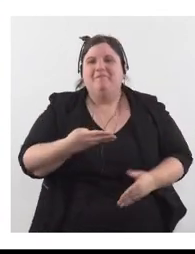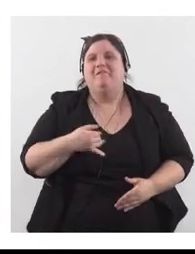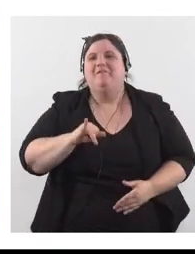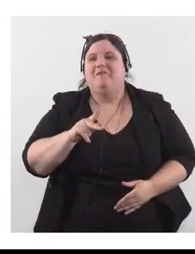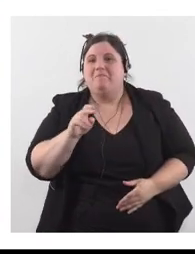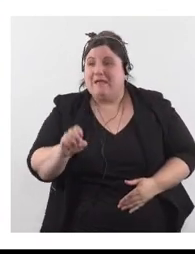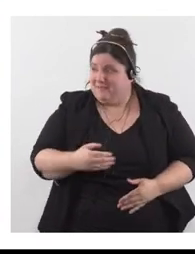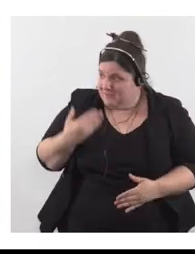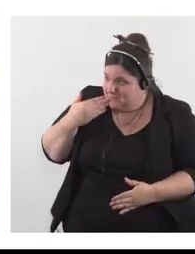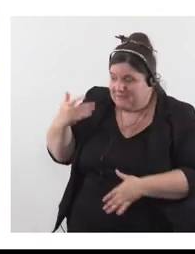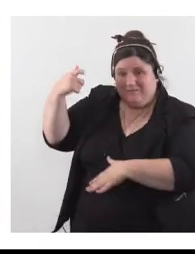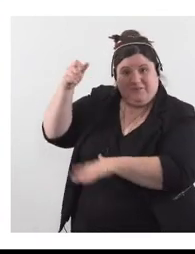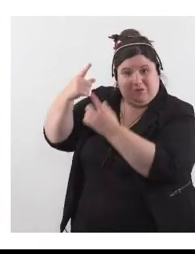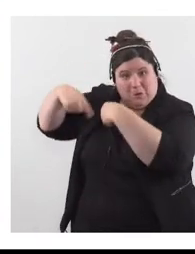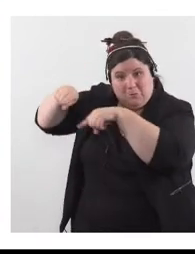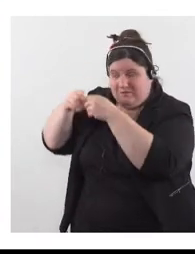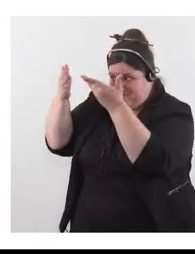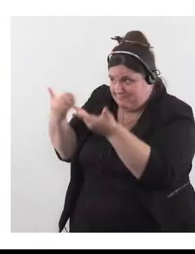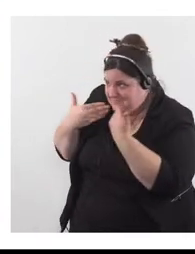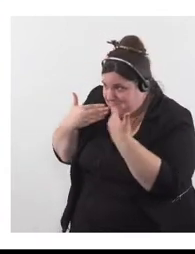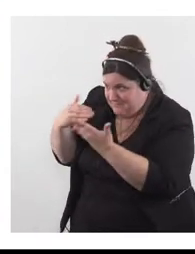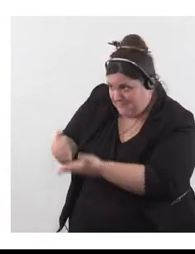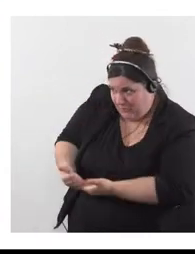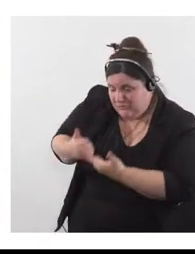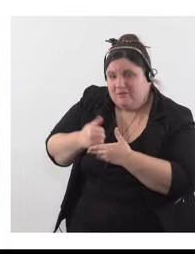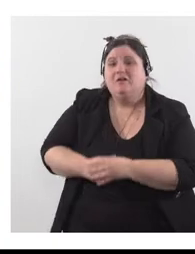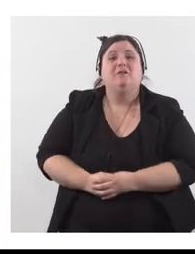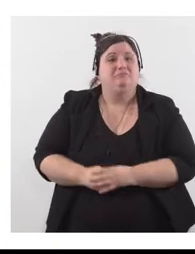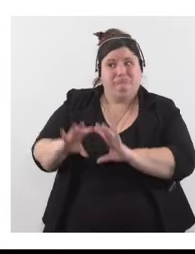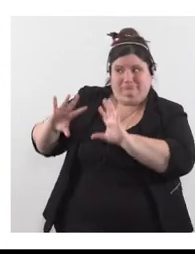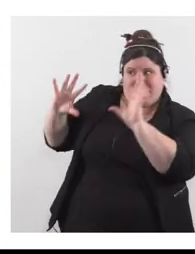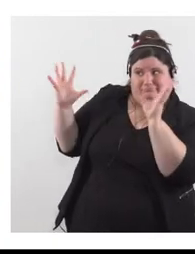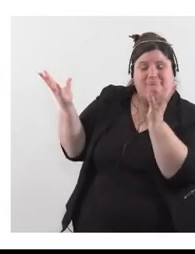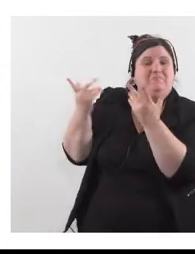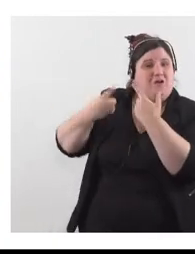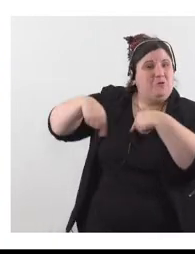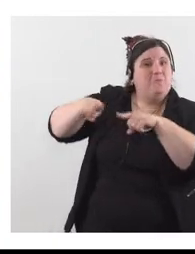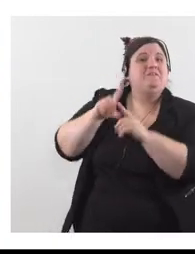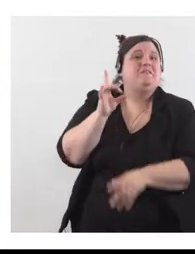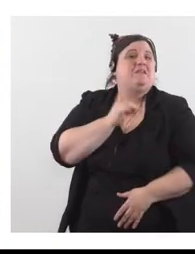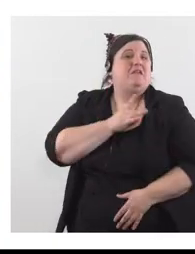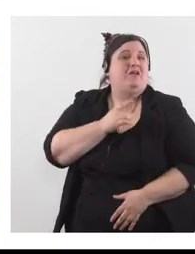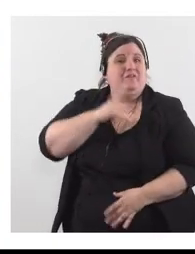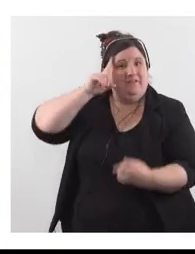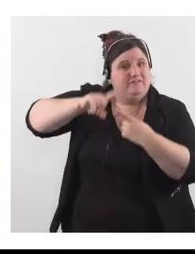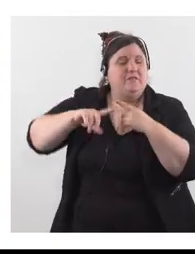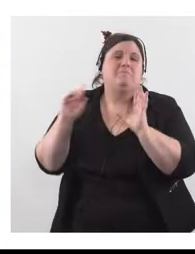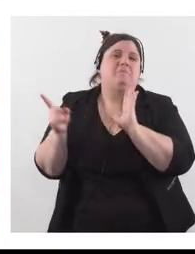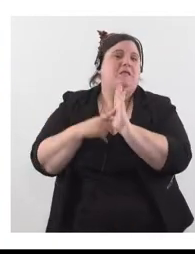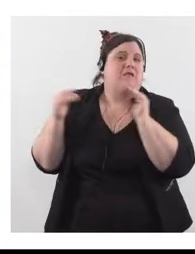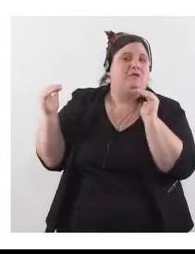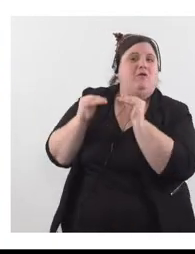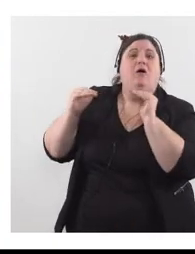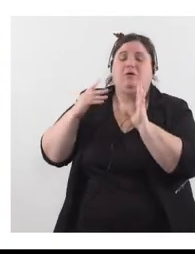soutien ainsi que la commission irlandaise pour l'égalité de traitement et la défense des